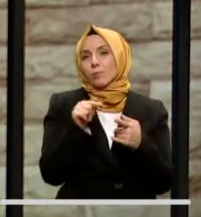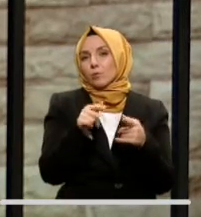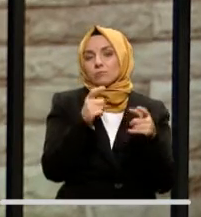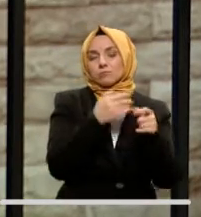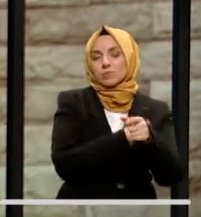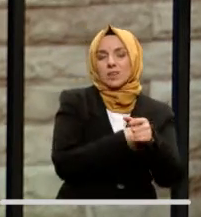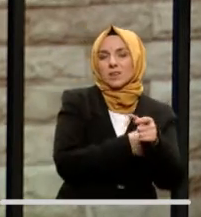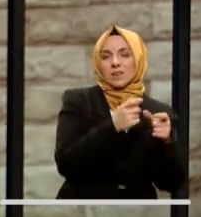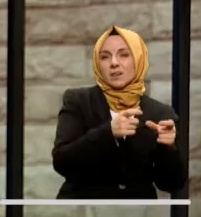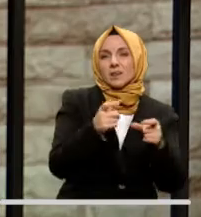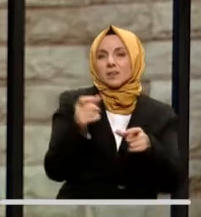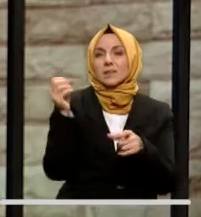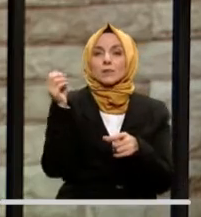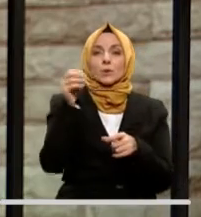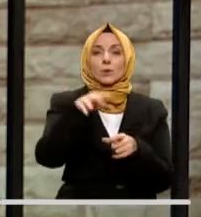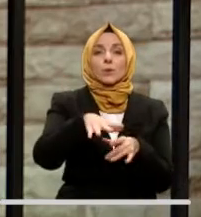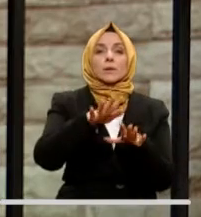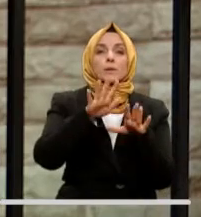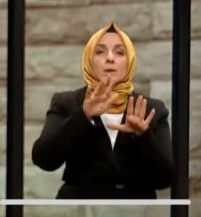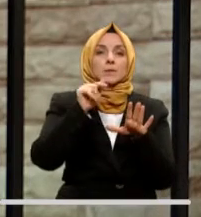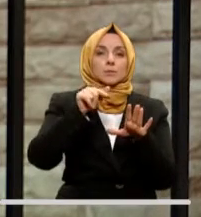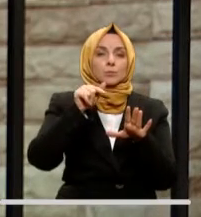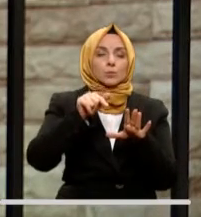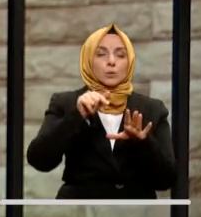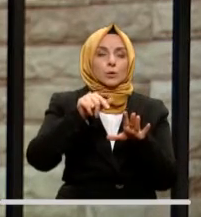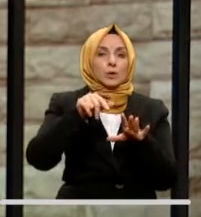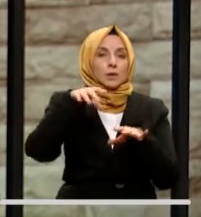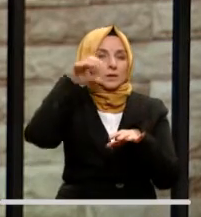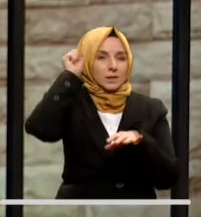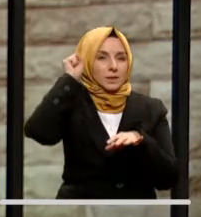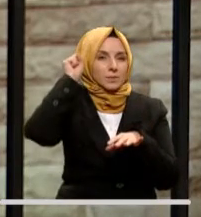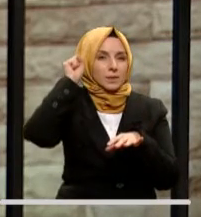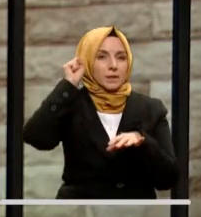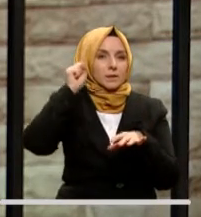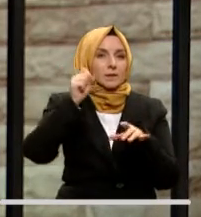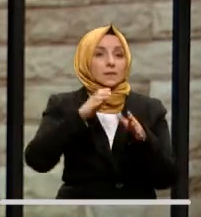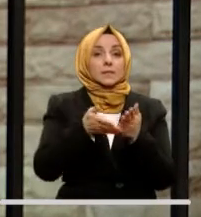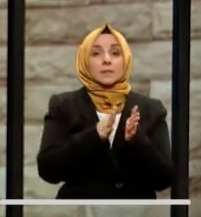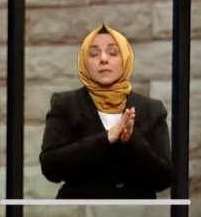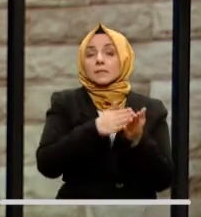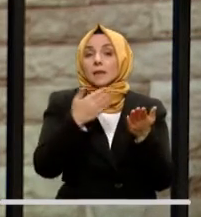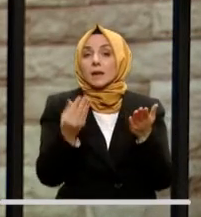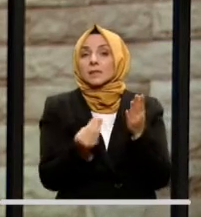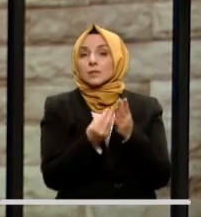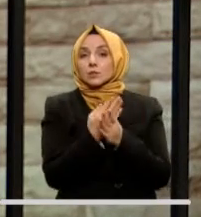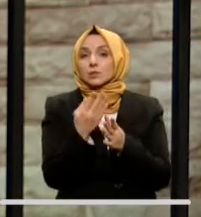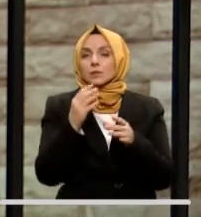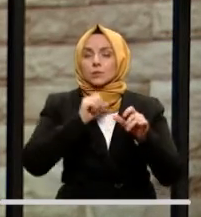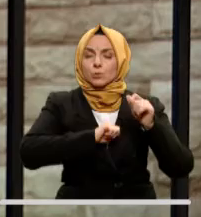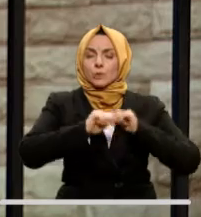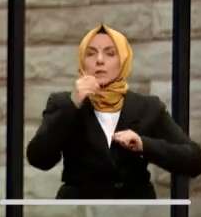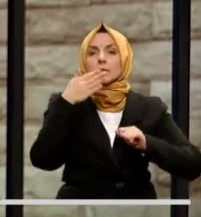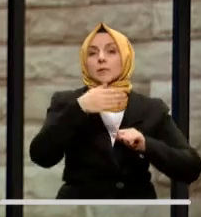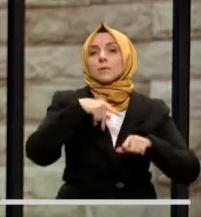sonradan ilmi derginin çıktığını ancak Üniversitesi üniversiteye gittiğimizde o yıllarda öğrendik şimdi süreli